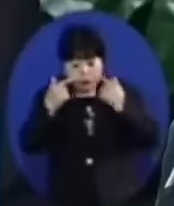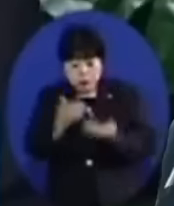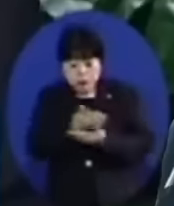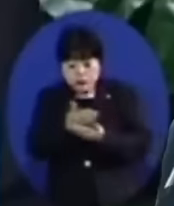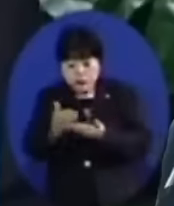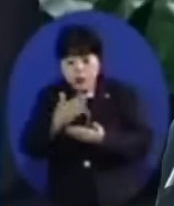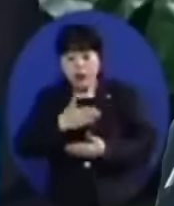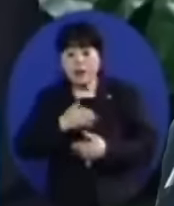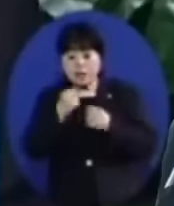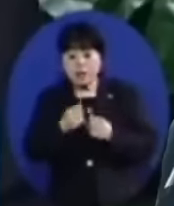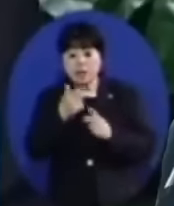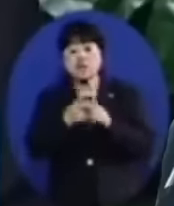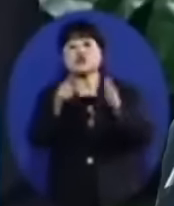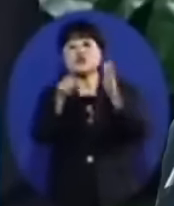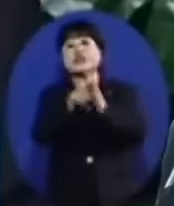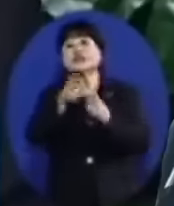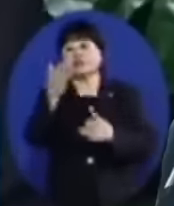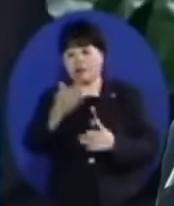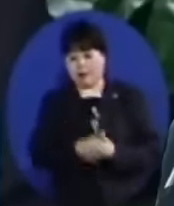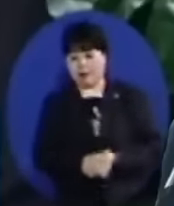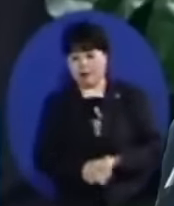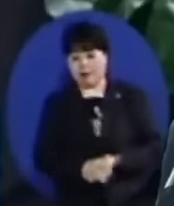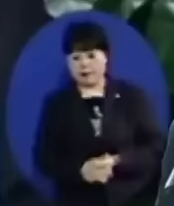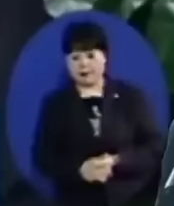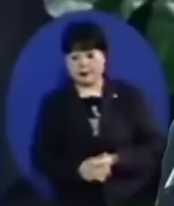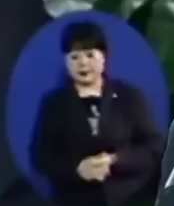살아야 예수 믿는 사람이 되는 것입니다.